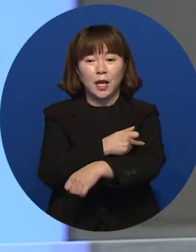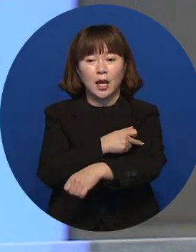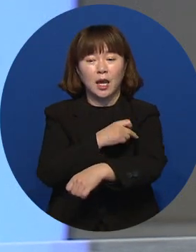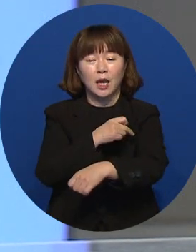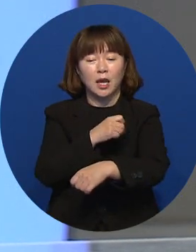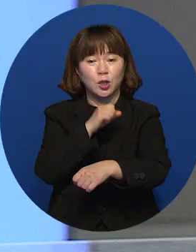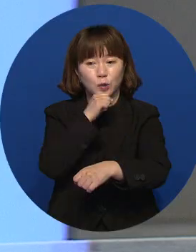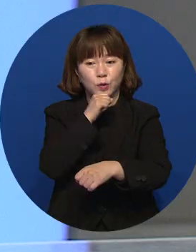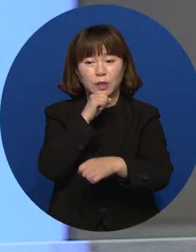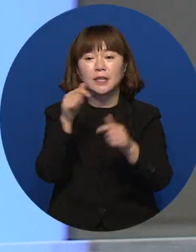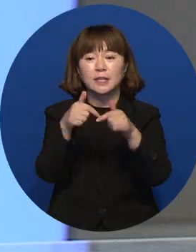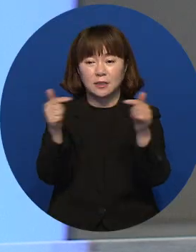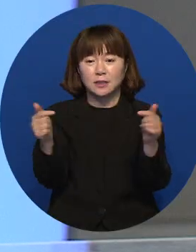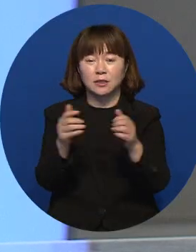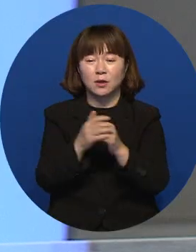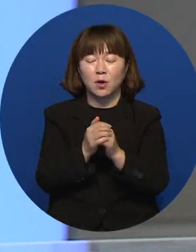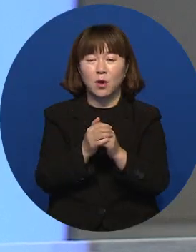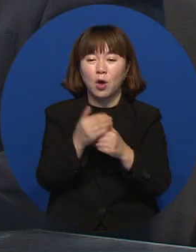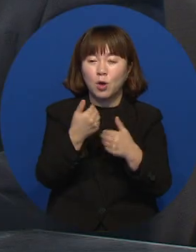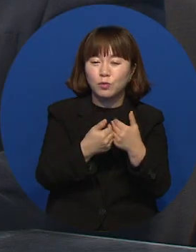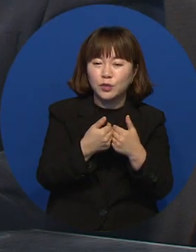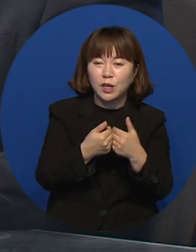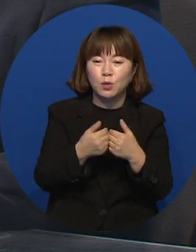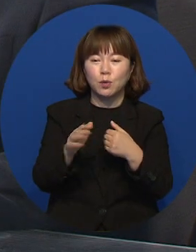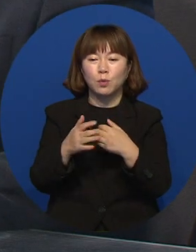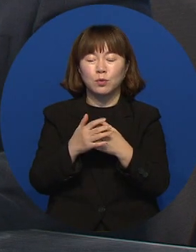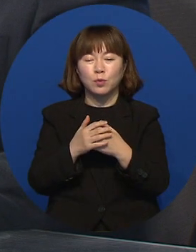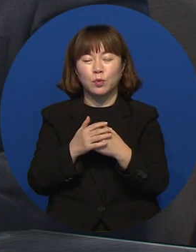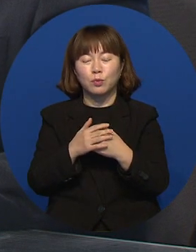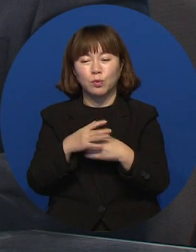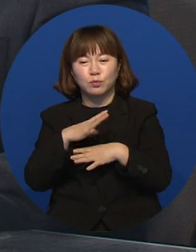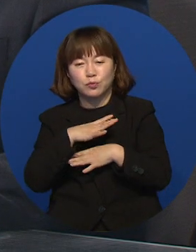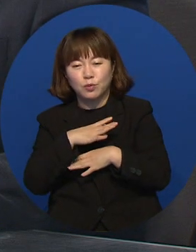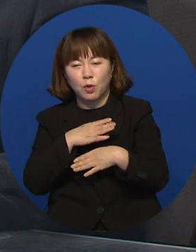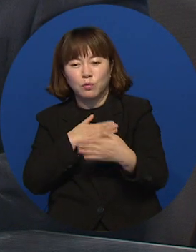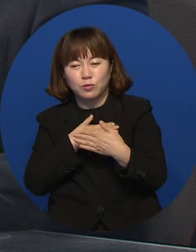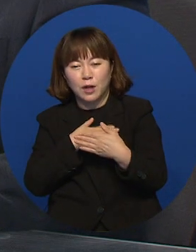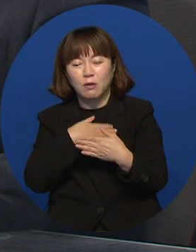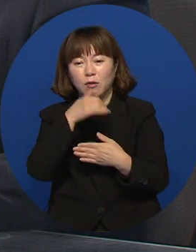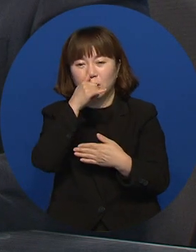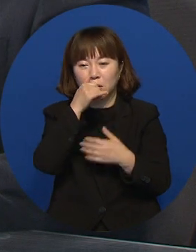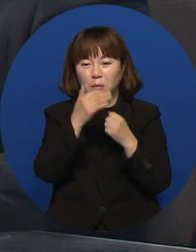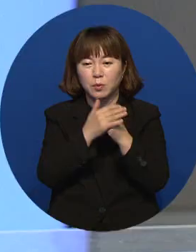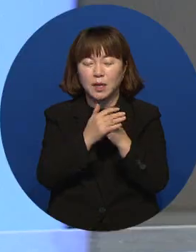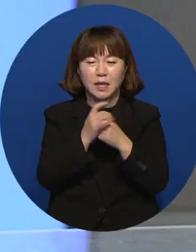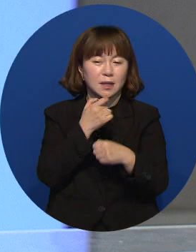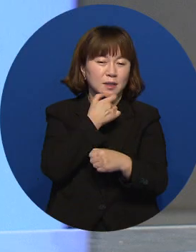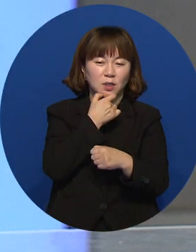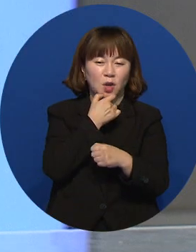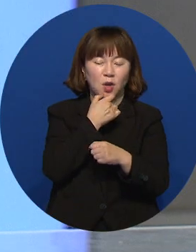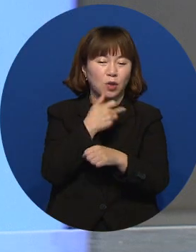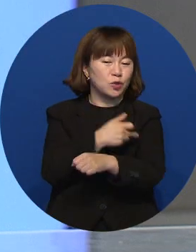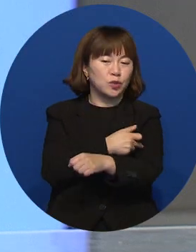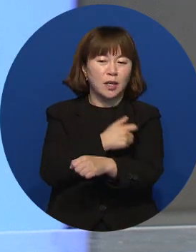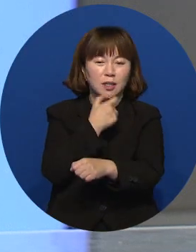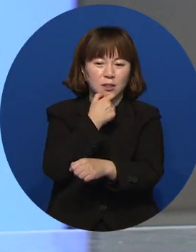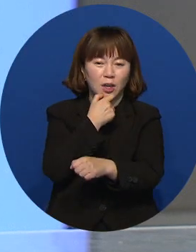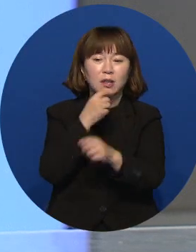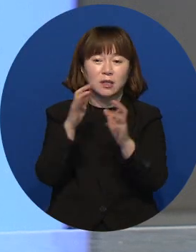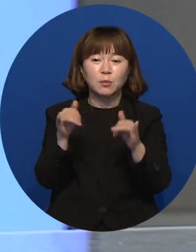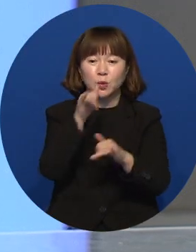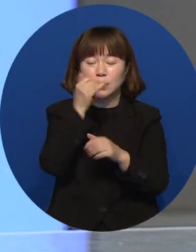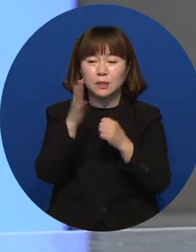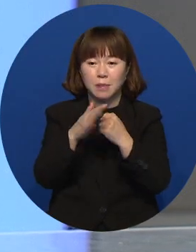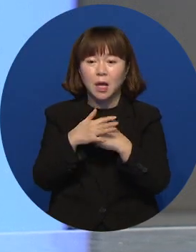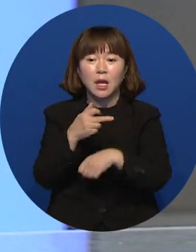부작용이나 안정성 문제 또 걱정되기 때문에 안맞는 분들이 있기 때문에 왜인 상태 버 제거 해서 접종 융을 늘리고